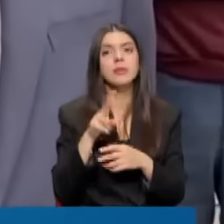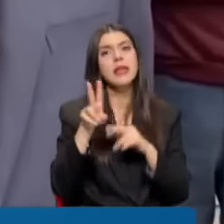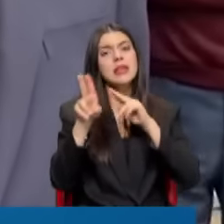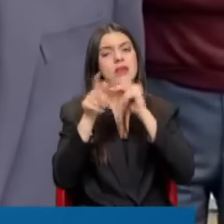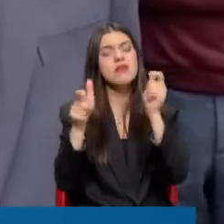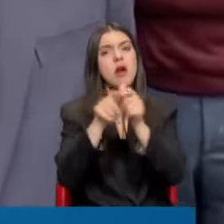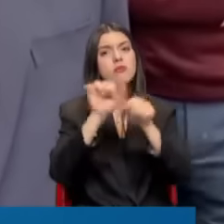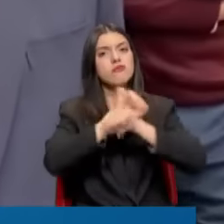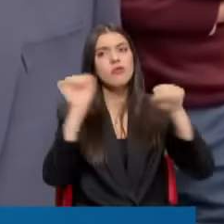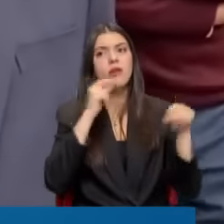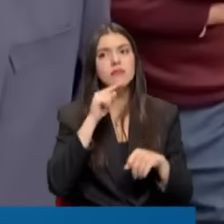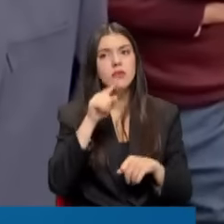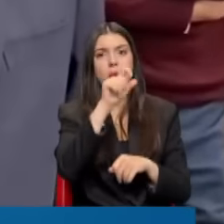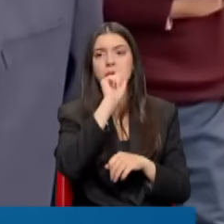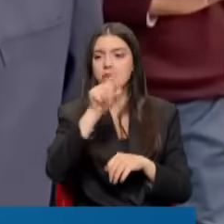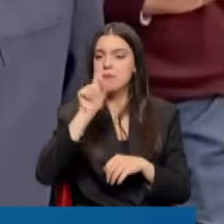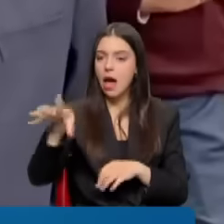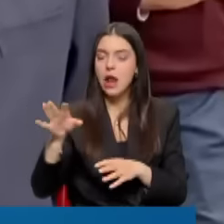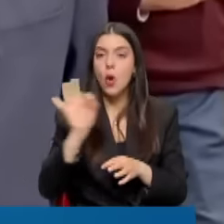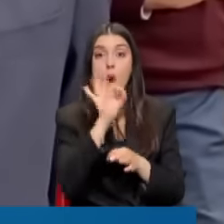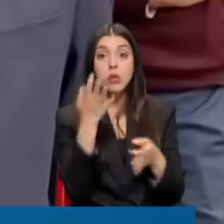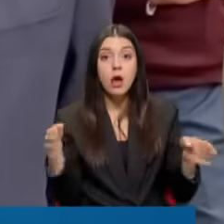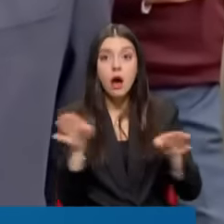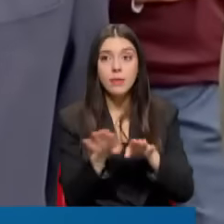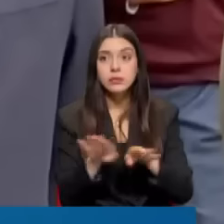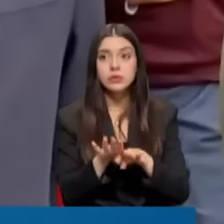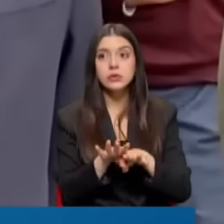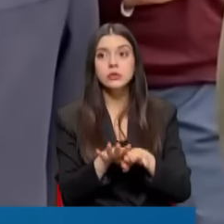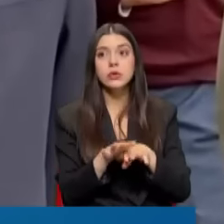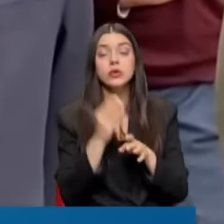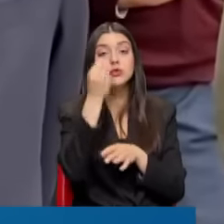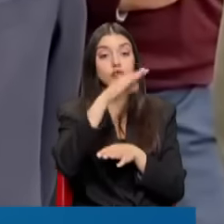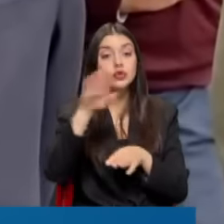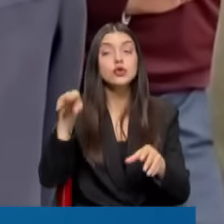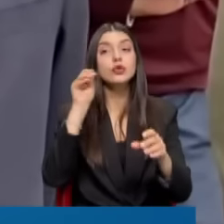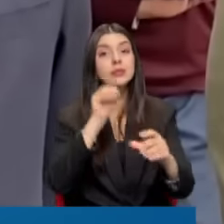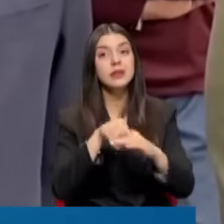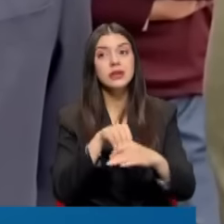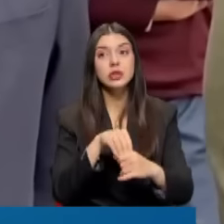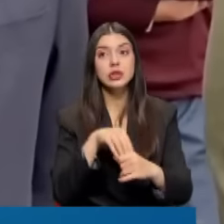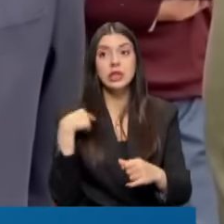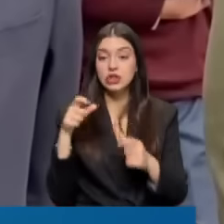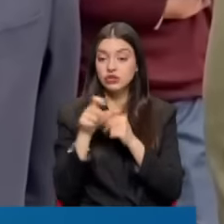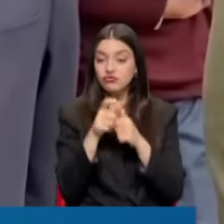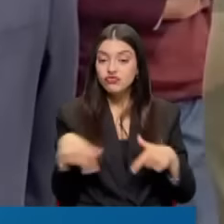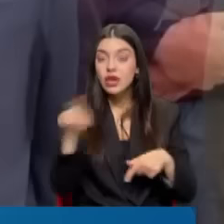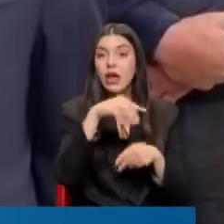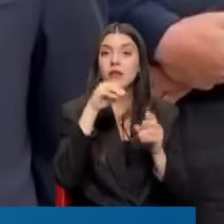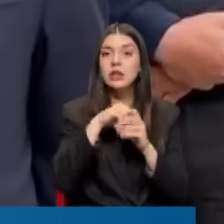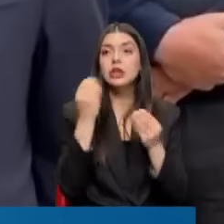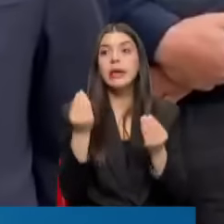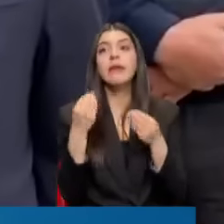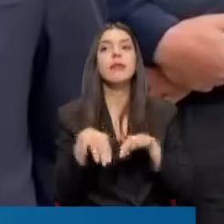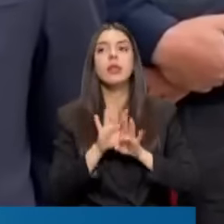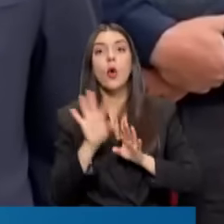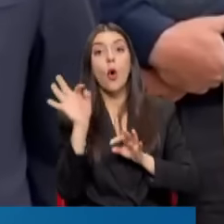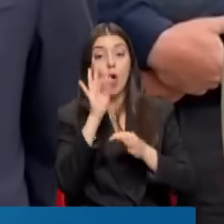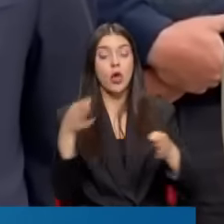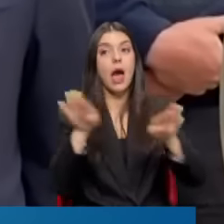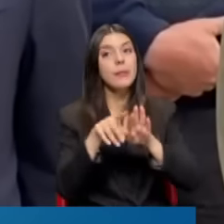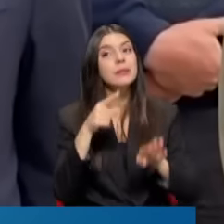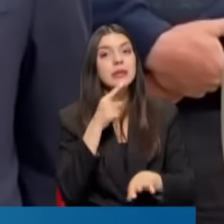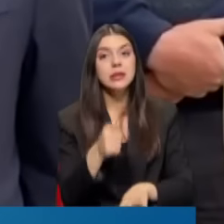ilçelerin mahallelerin okulları kapanması köylümüz açısından yani çevremiz açısından iyi bir şey değil y kulun kapanması demek